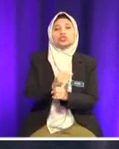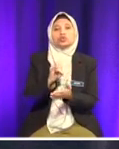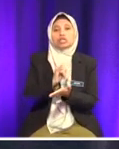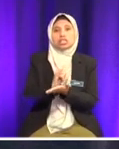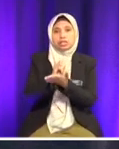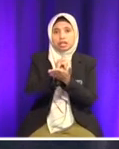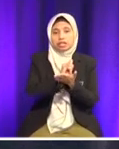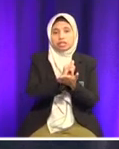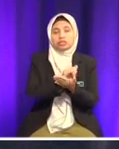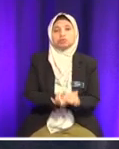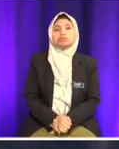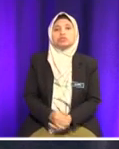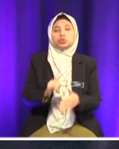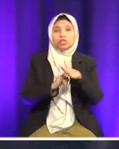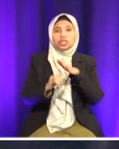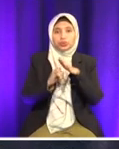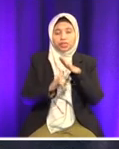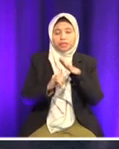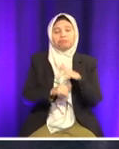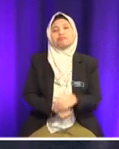kita yang utama